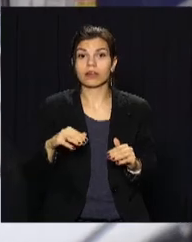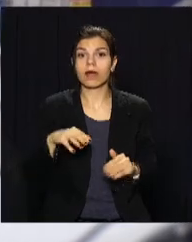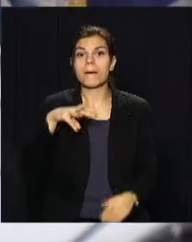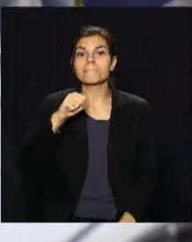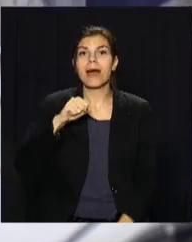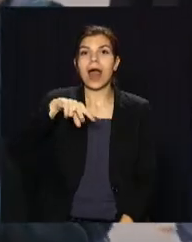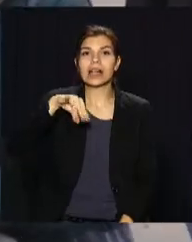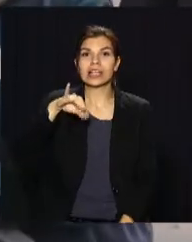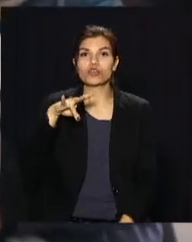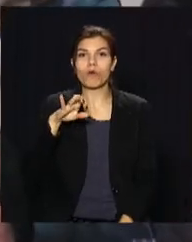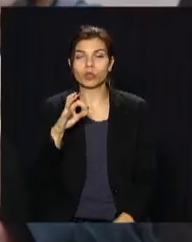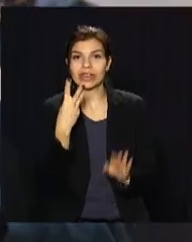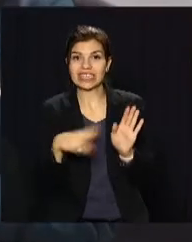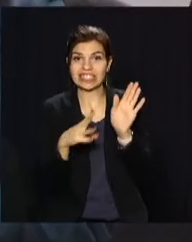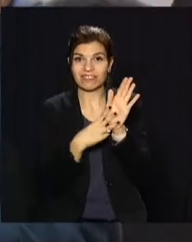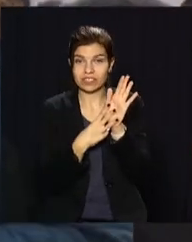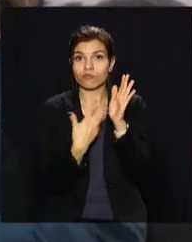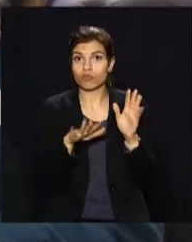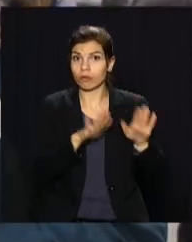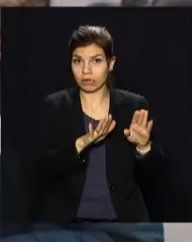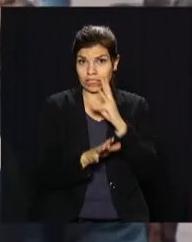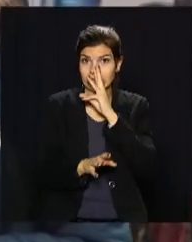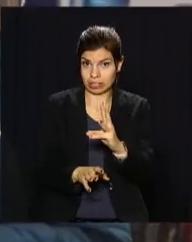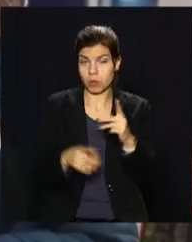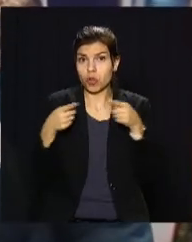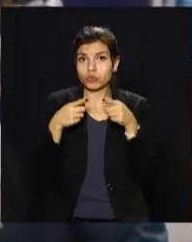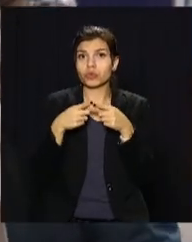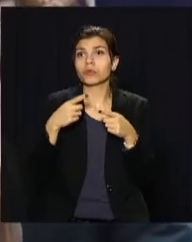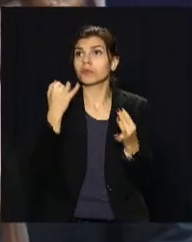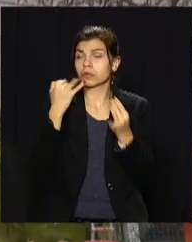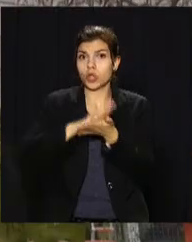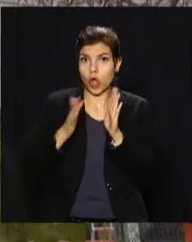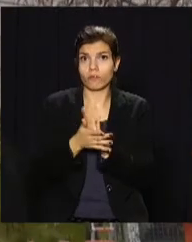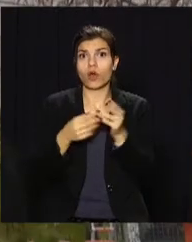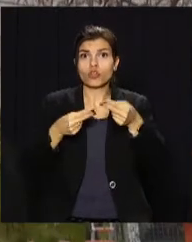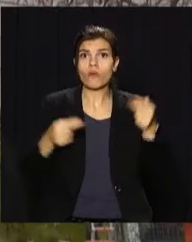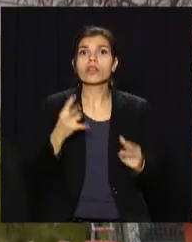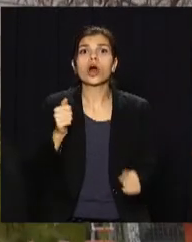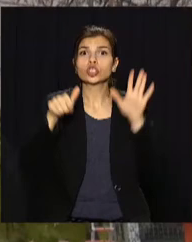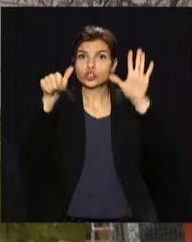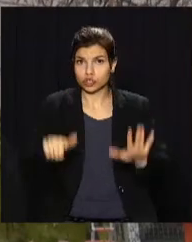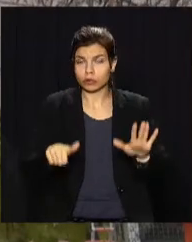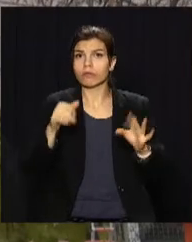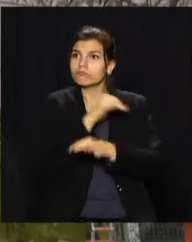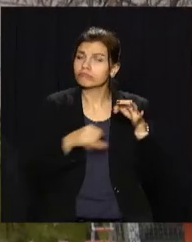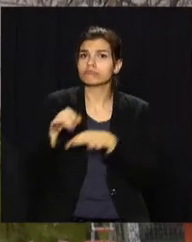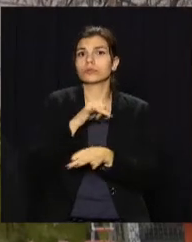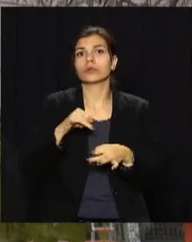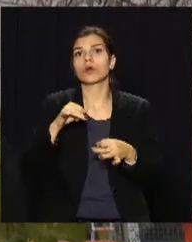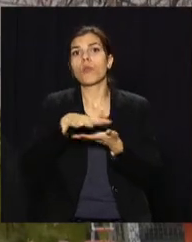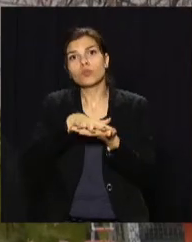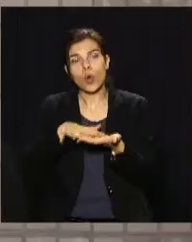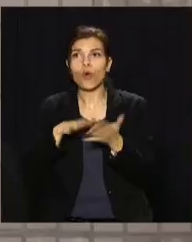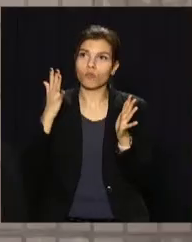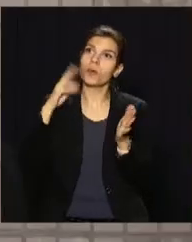Малиновську 38 проживають третій місяць. Договір з власниками оселі укладали на півроку. Навіть обговорювали продовження